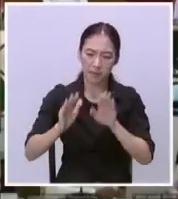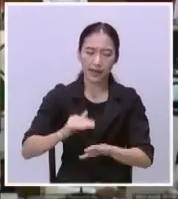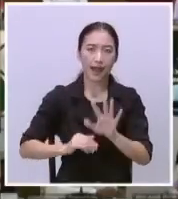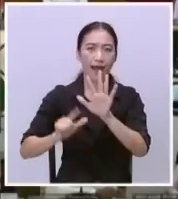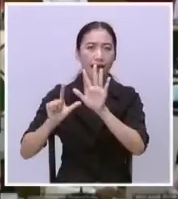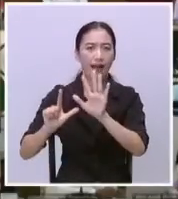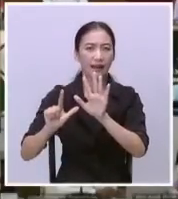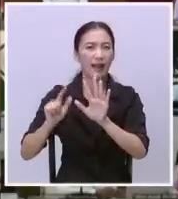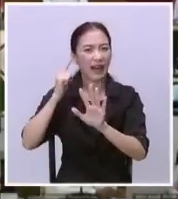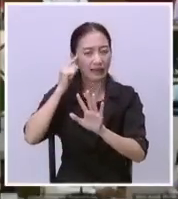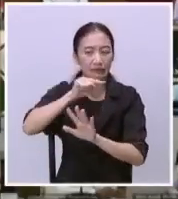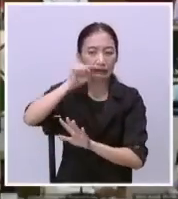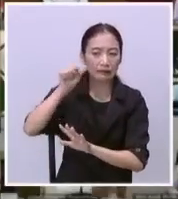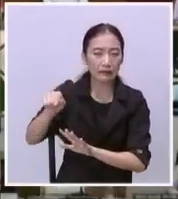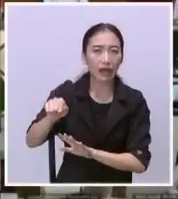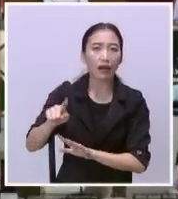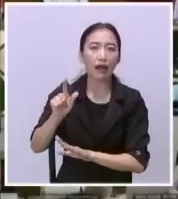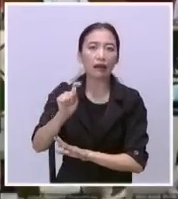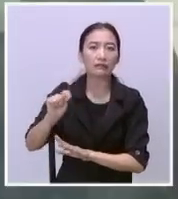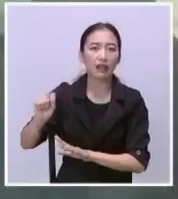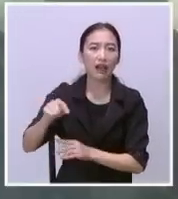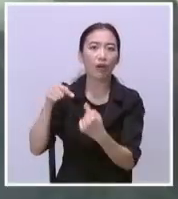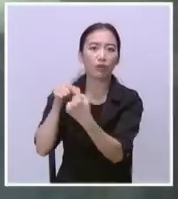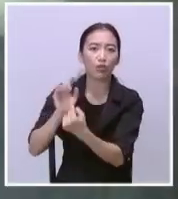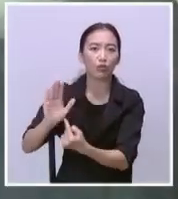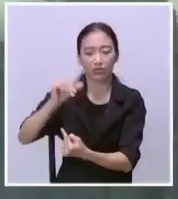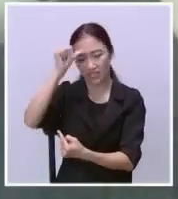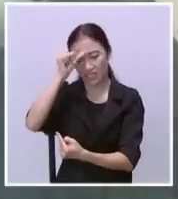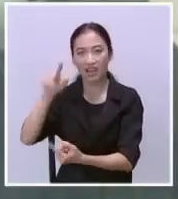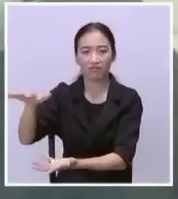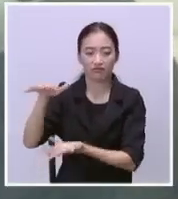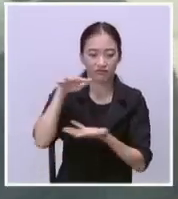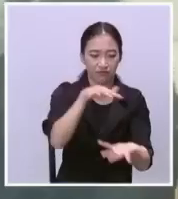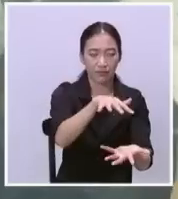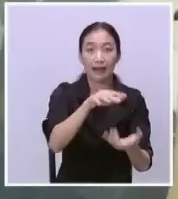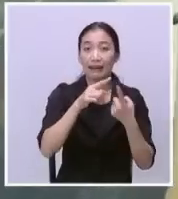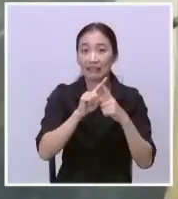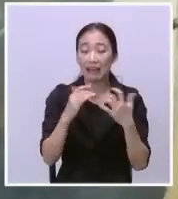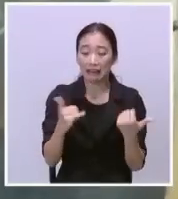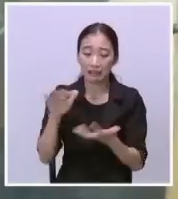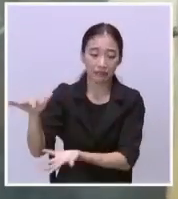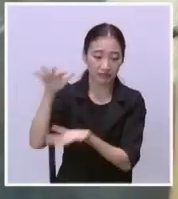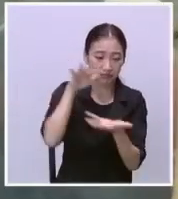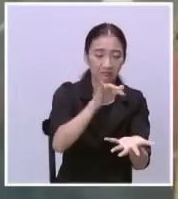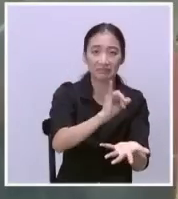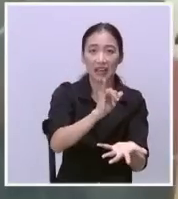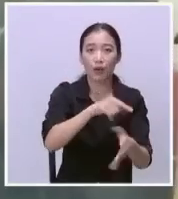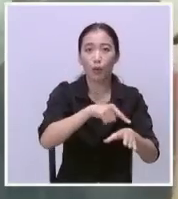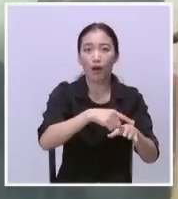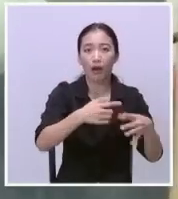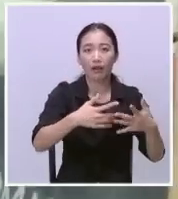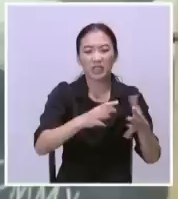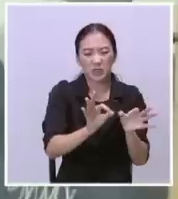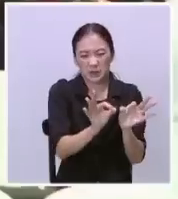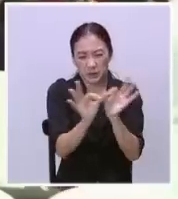เป็นวัคซีนของออกซฟอร์ดแอสตราเซเนกาที่ผลิตในอินเดียค่ะจะจัดส่งมาถึงอังกฤษล่าช้าไปประมาณเกือบ1เดือน